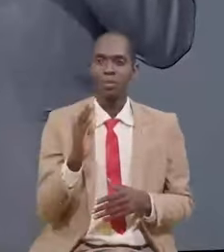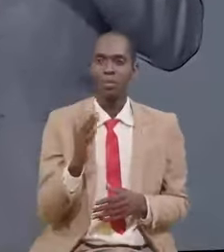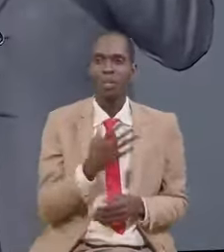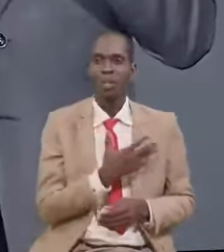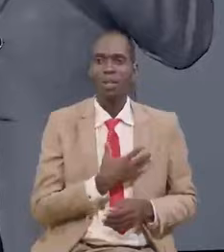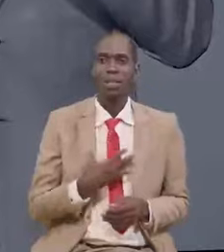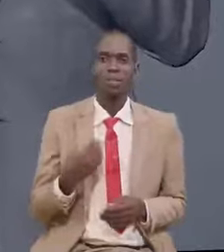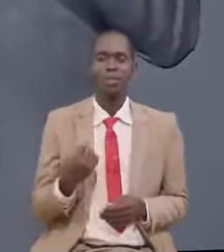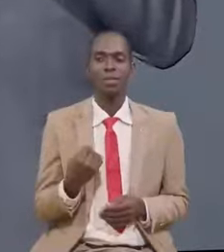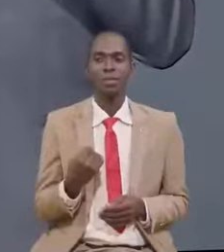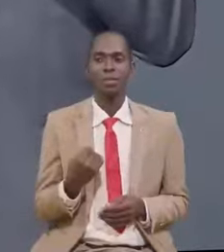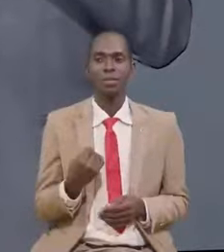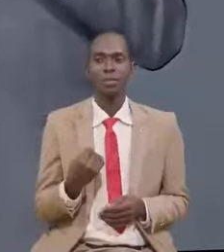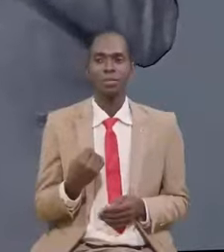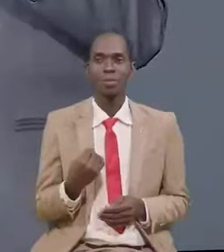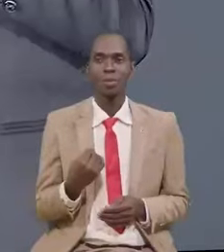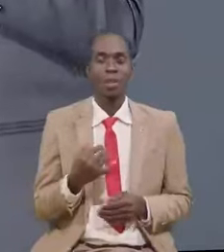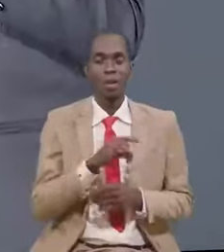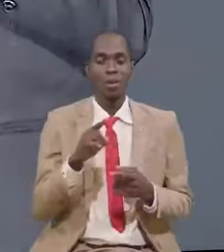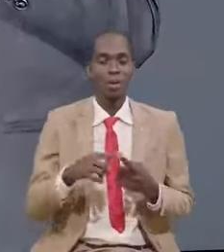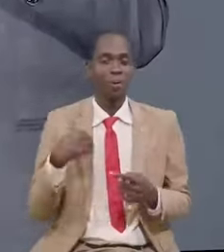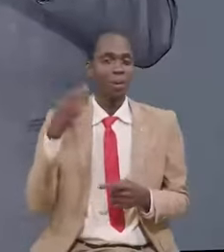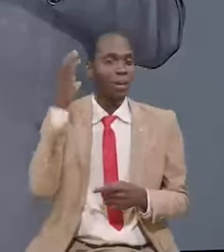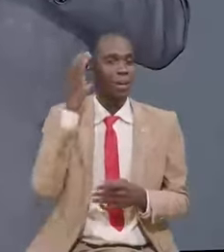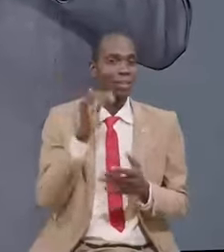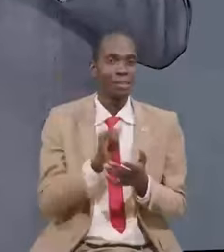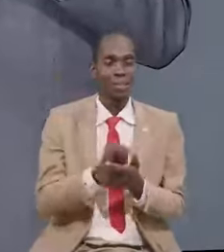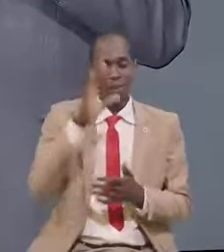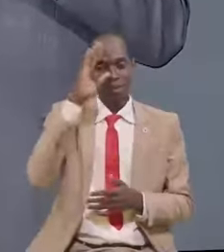Et quand nous avons appris qu'il venait en Inde,